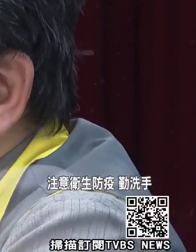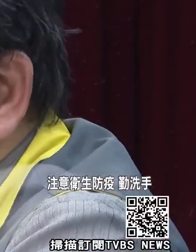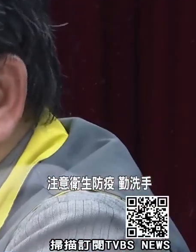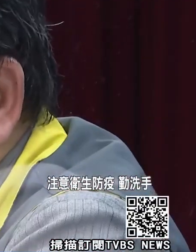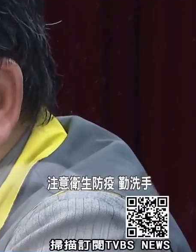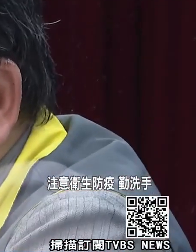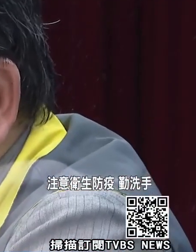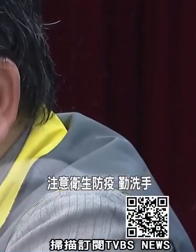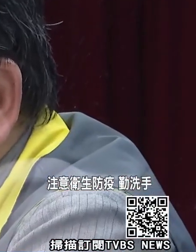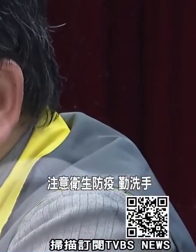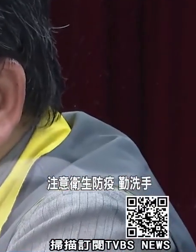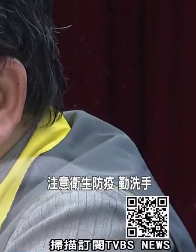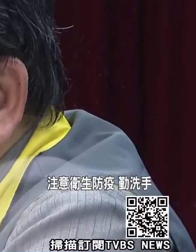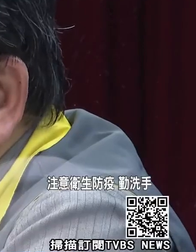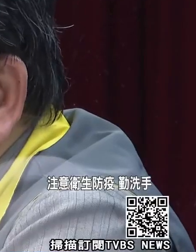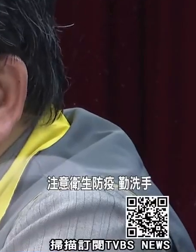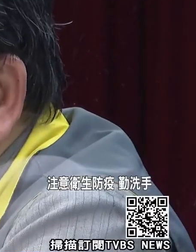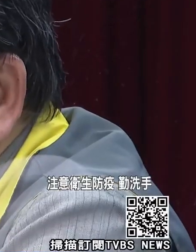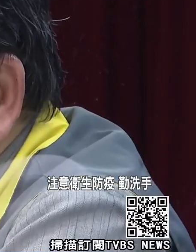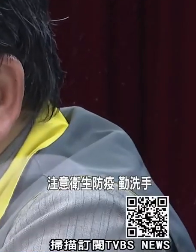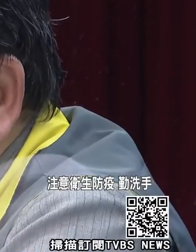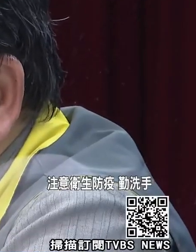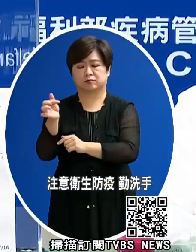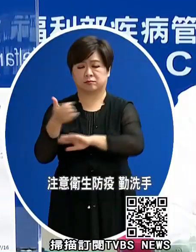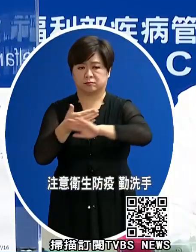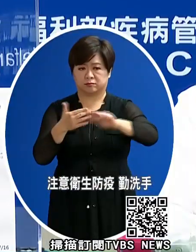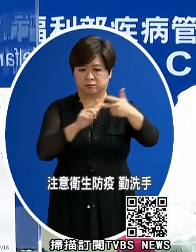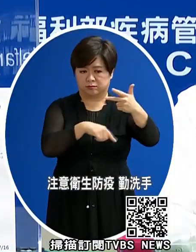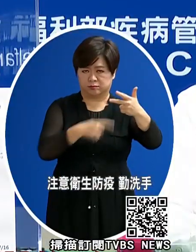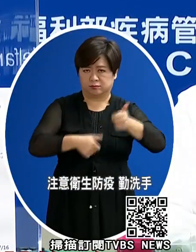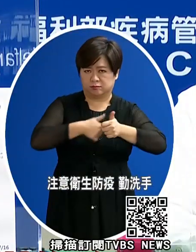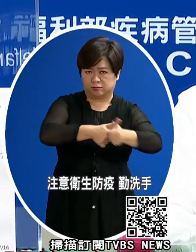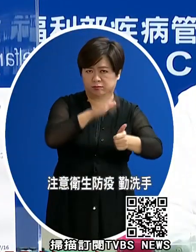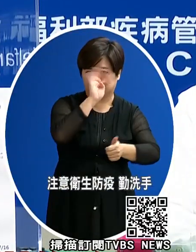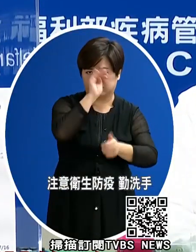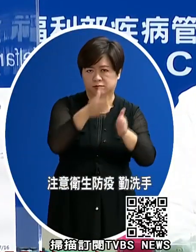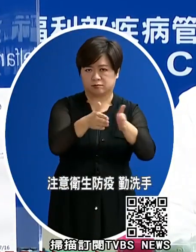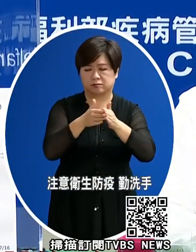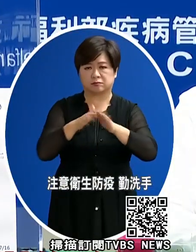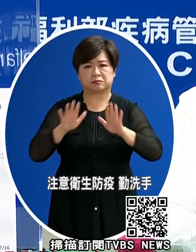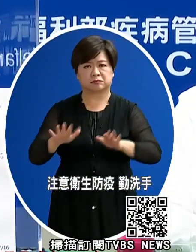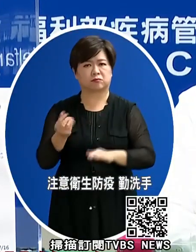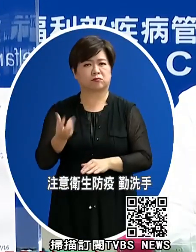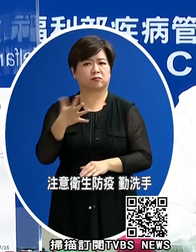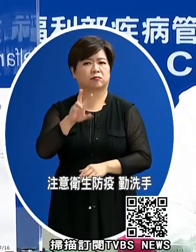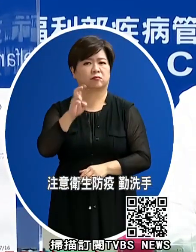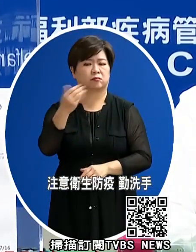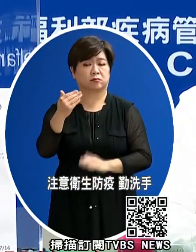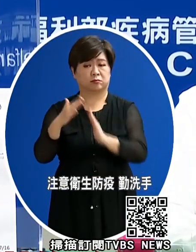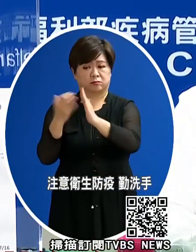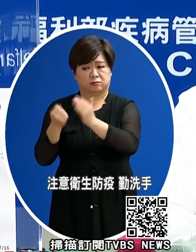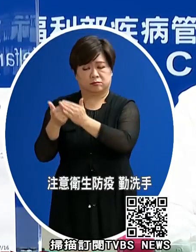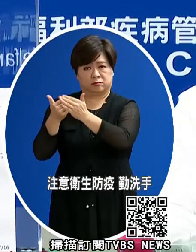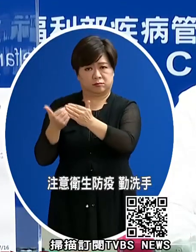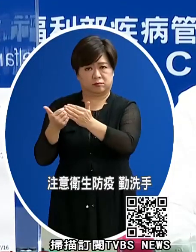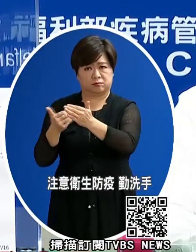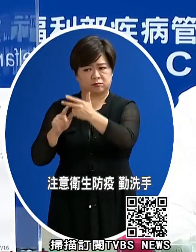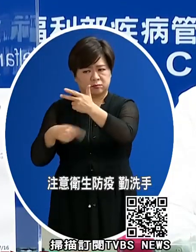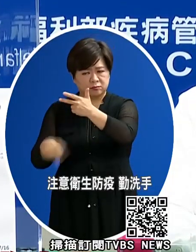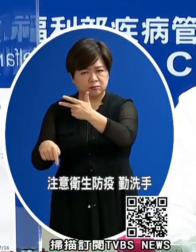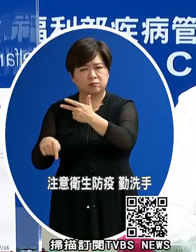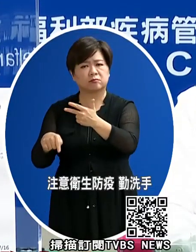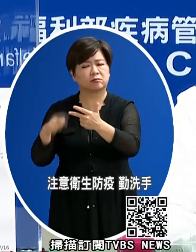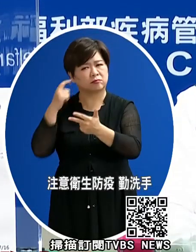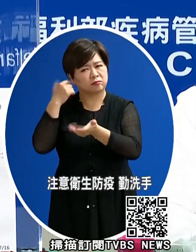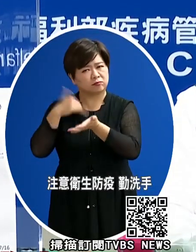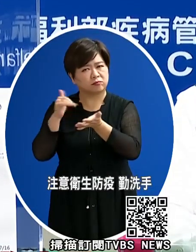应，不过16号案例数却没有再创三级新低。 那今天是29例，那居隔阳性的7例，换句话说有